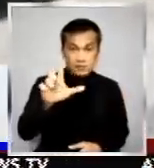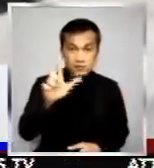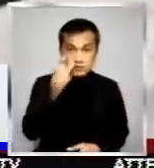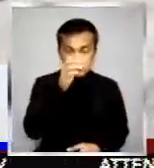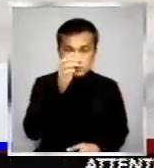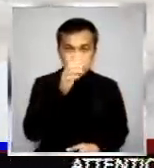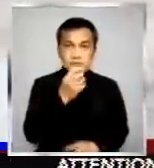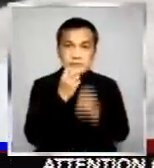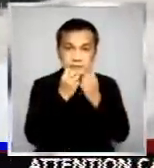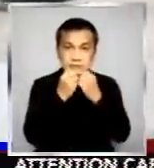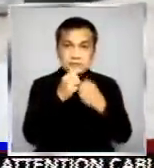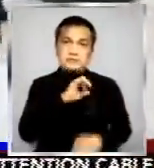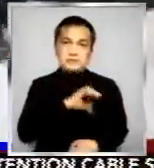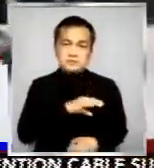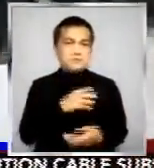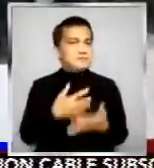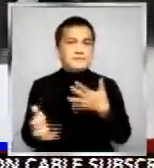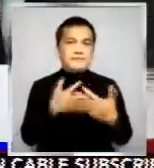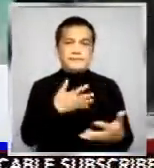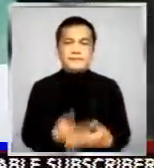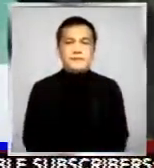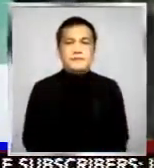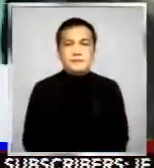kahit paano. Kahit umulan,